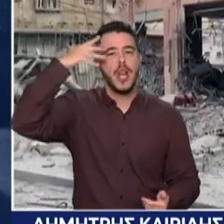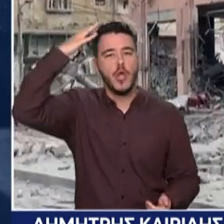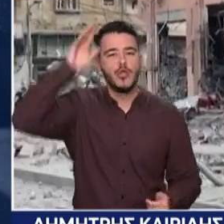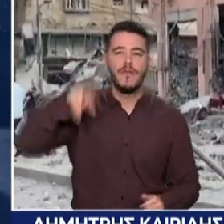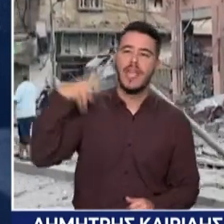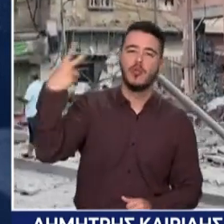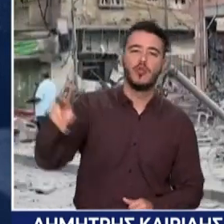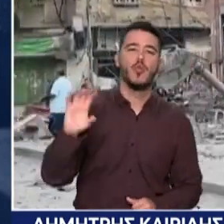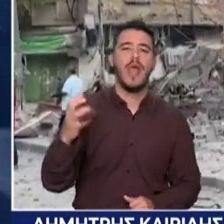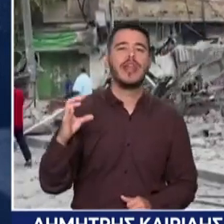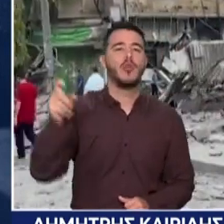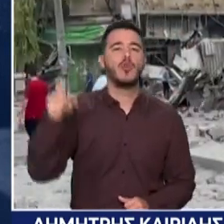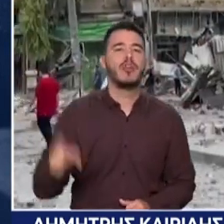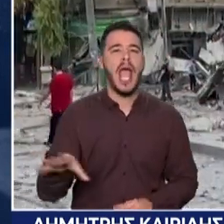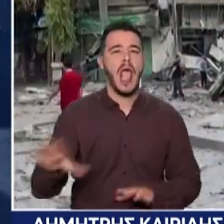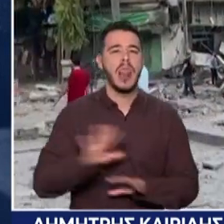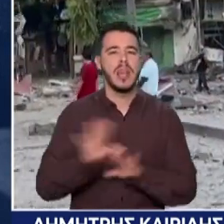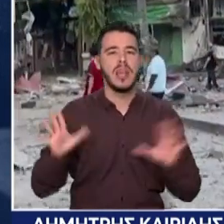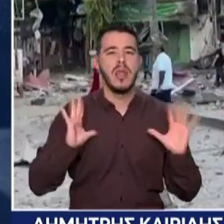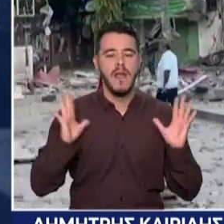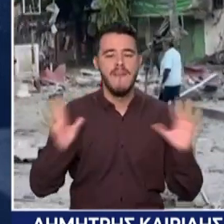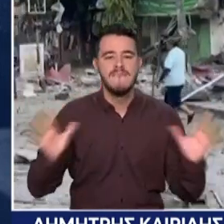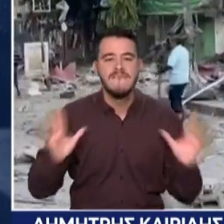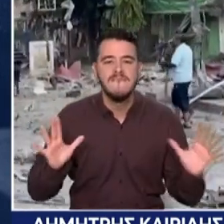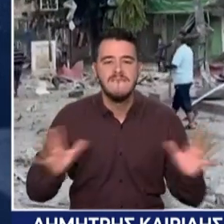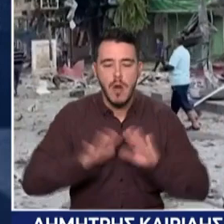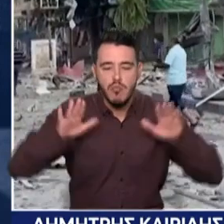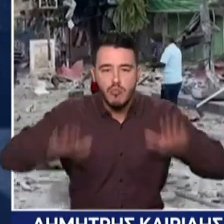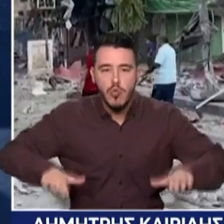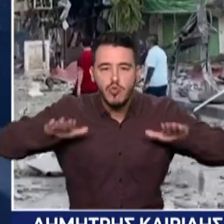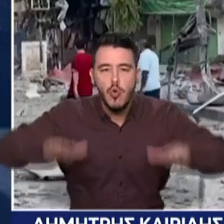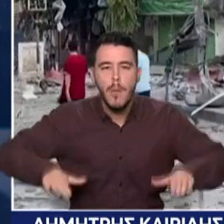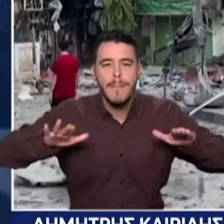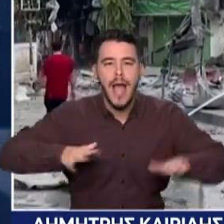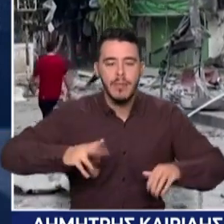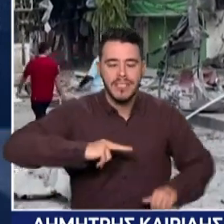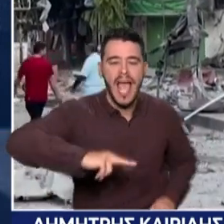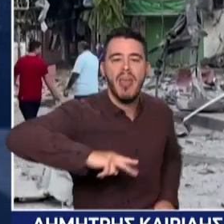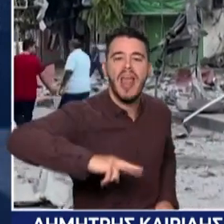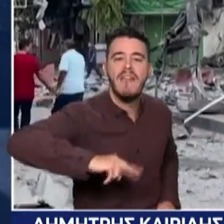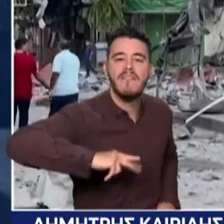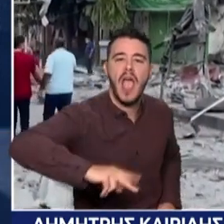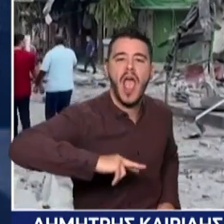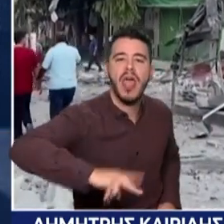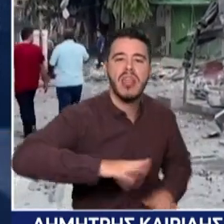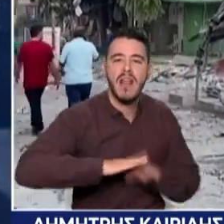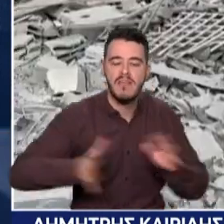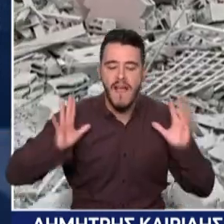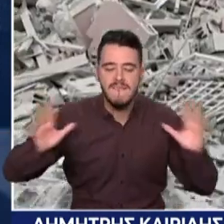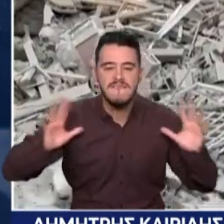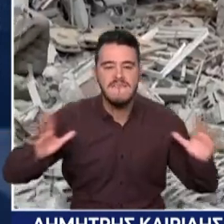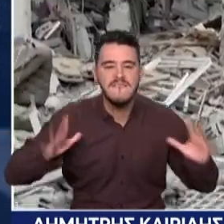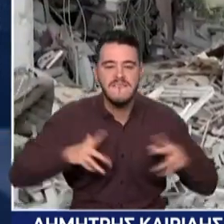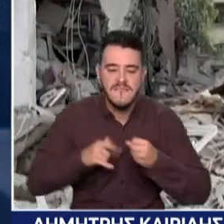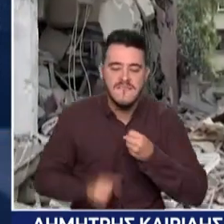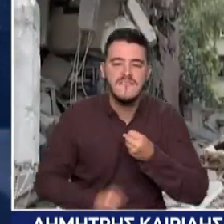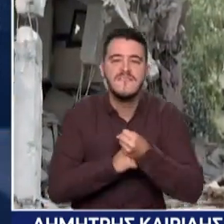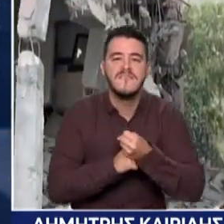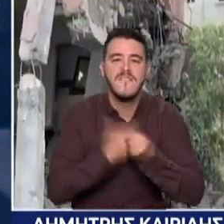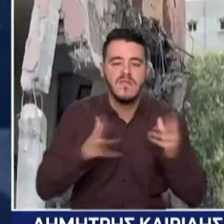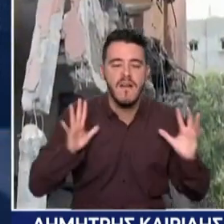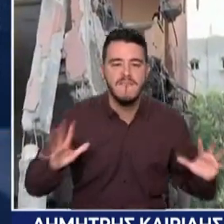των μουσουλμάνων, Παλαιστίνιων αδελφών, και κατά συνέπεια αυτό θα έχει συνέπειες και στην ευρύτερη, να